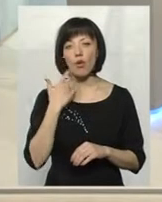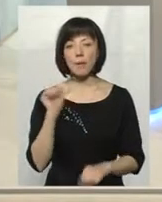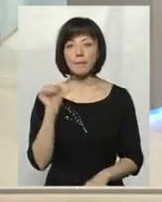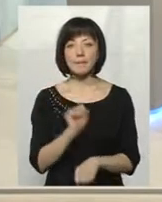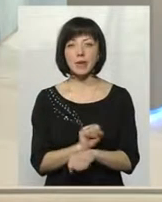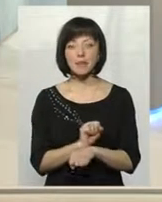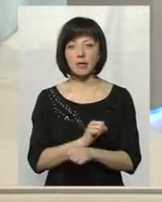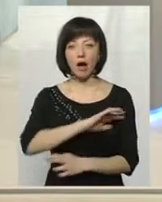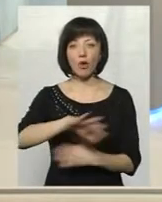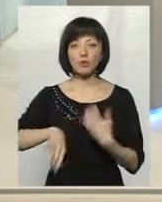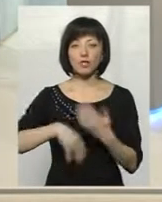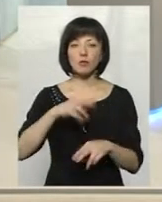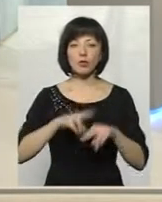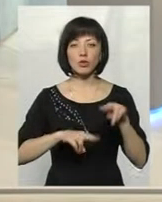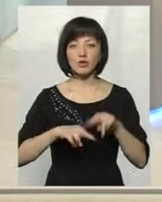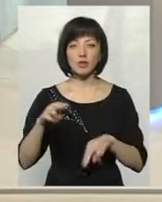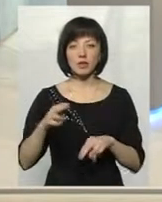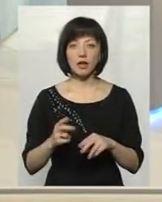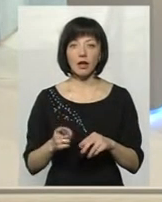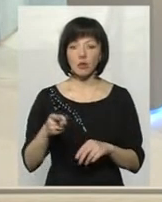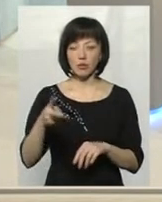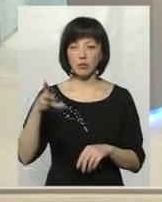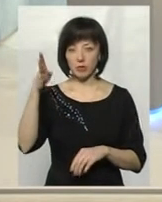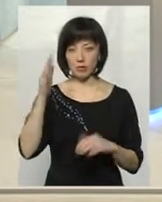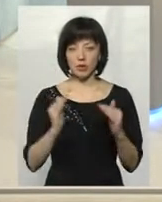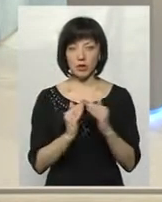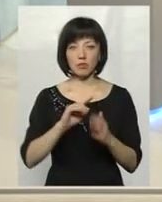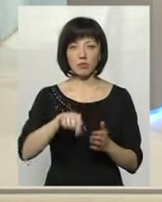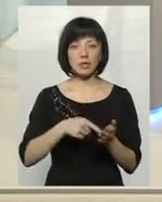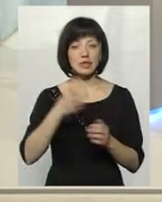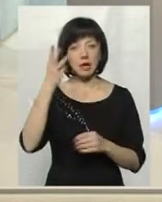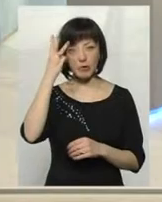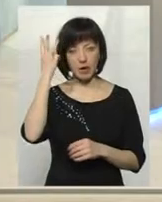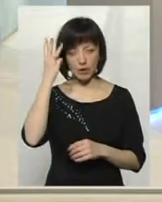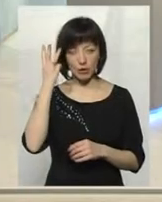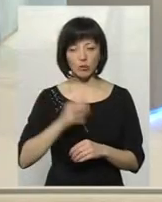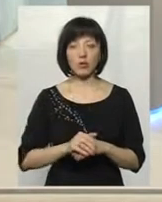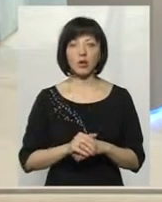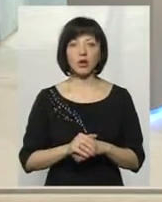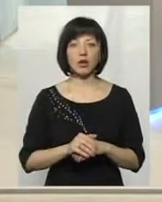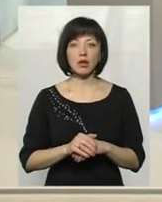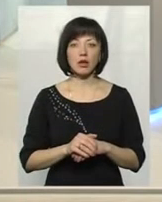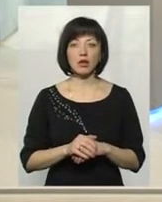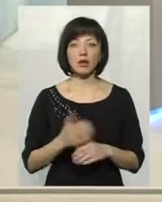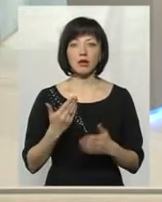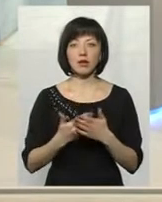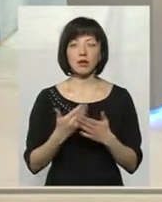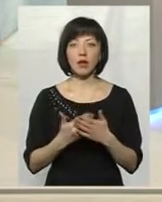припиниться хаотичне будівництво висоток у місті Хмельницькому? Ну,